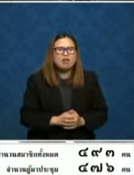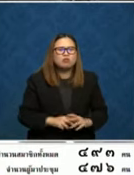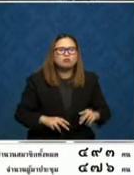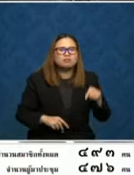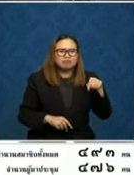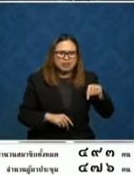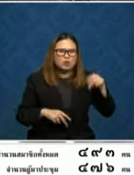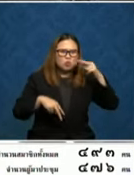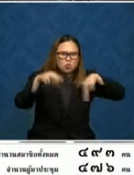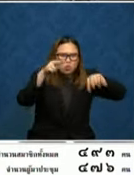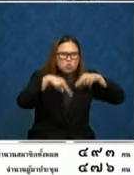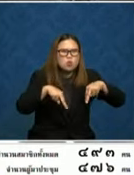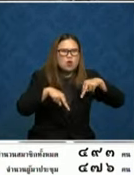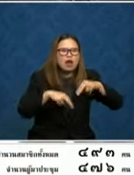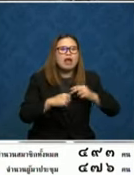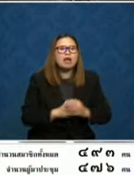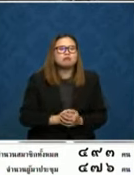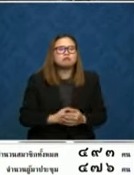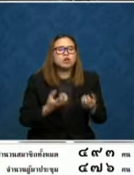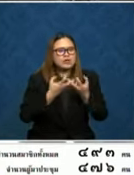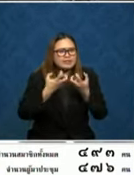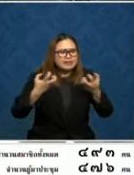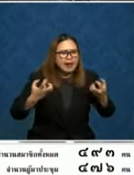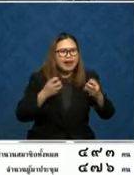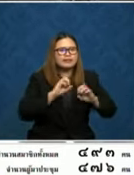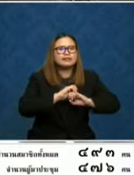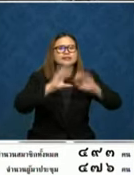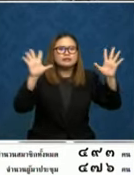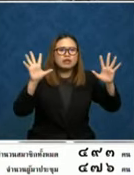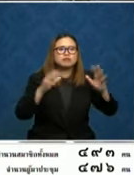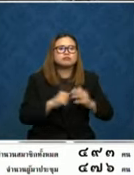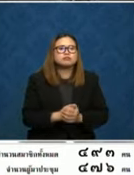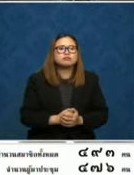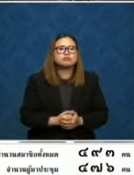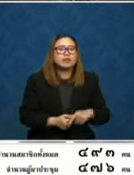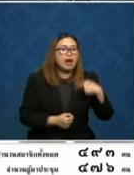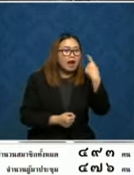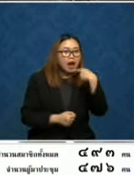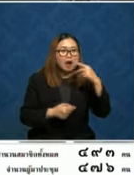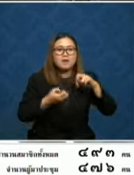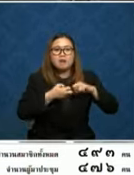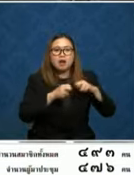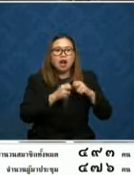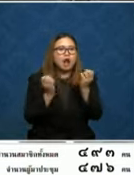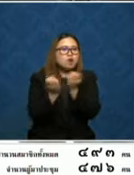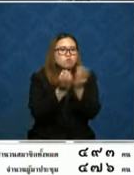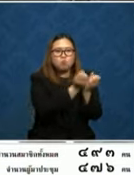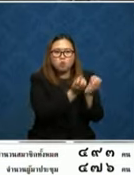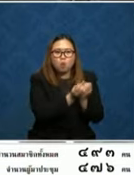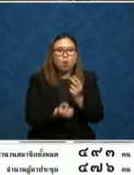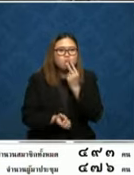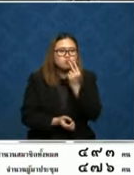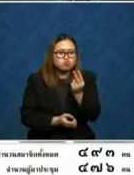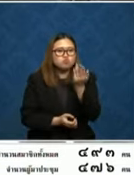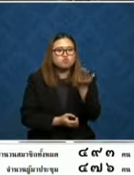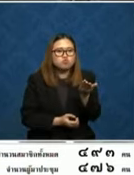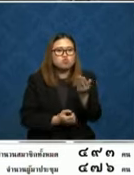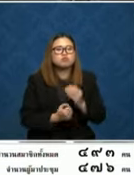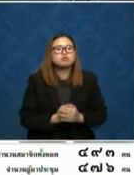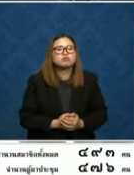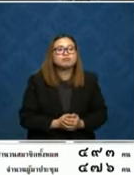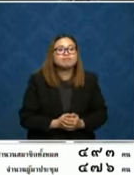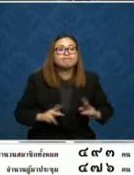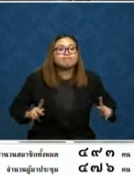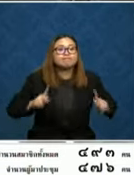ำเนินการนะครับก็ต้องแยกให้ออกนะครับเพราะเราต้องไปเยียวยาผู้ที่รับผลกระทบในส่วนนั้นด้วยนะครับดังนั้นในงบประมาณของกระทรวง